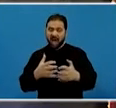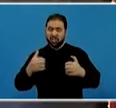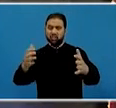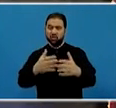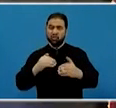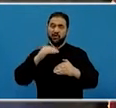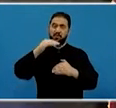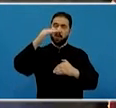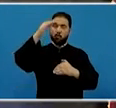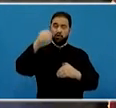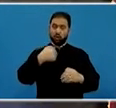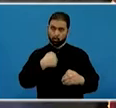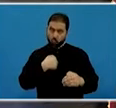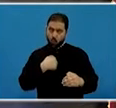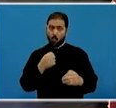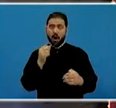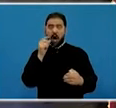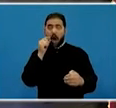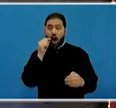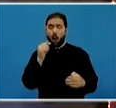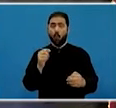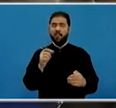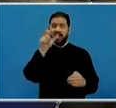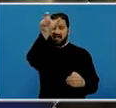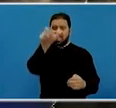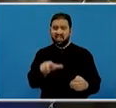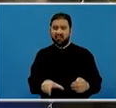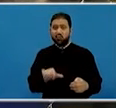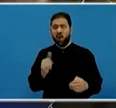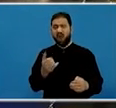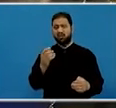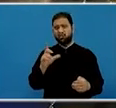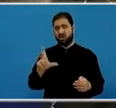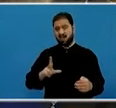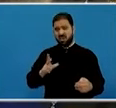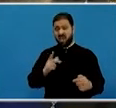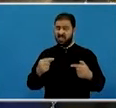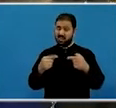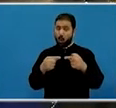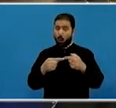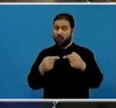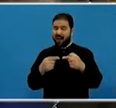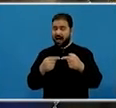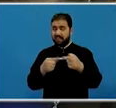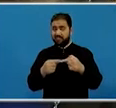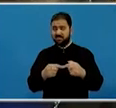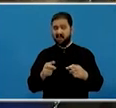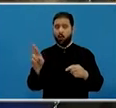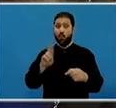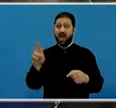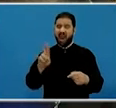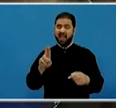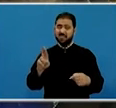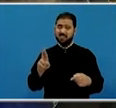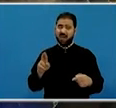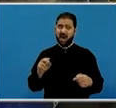de a progresa tu din punct de vedere individual, și aceasta cred că este în contradicție cu relația firească care există între